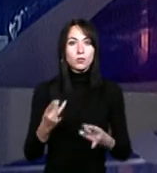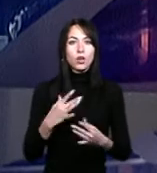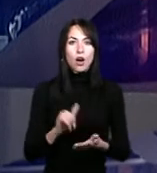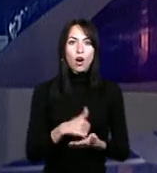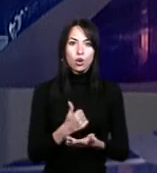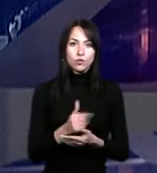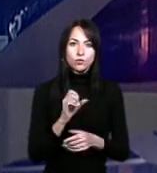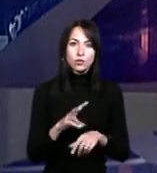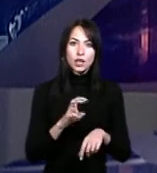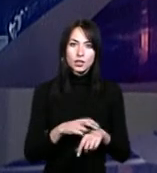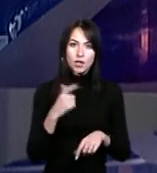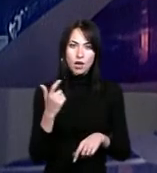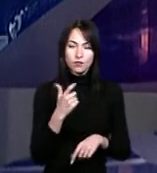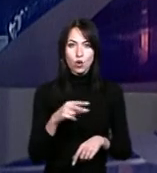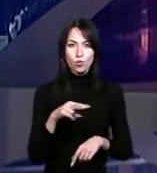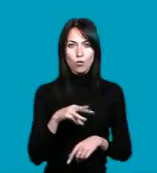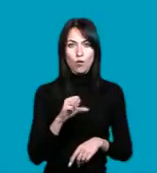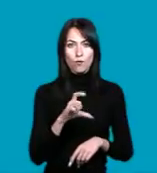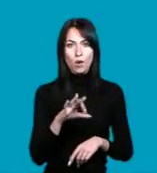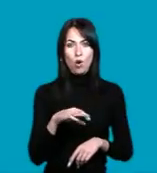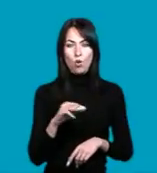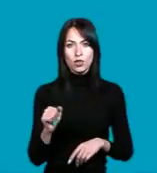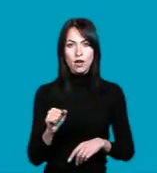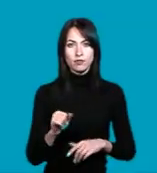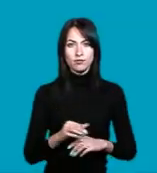головна санлікарка Харківщини Любов Махота.